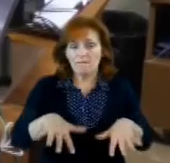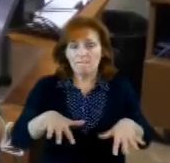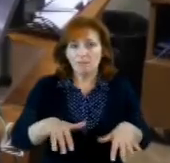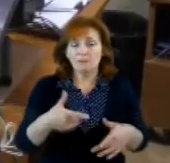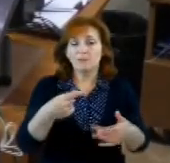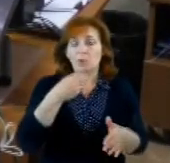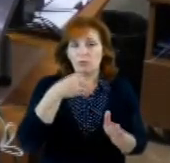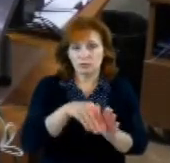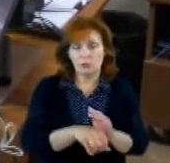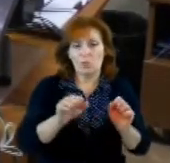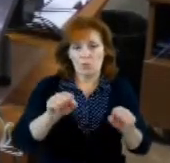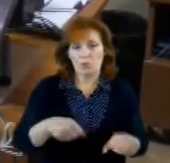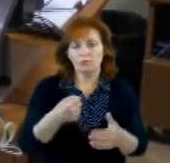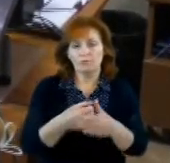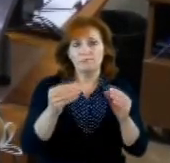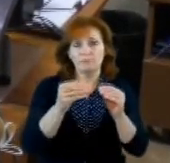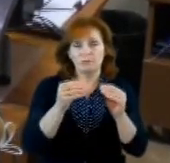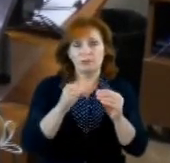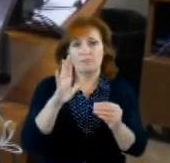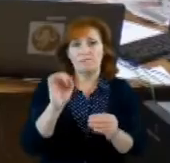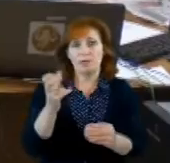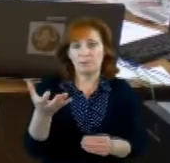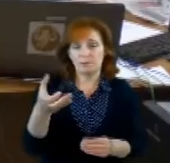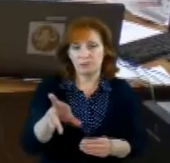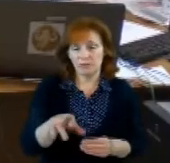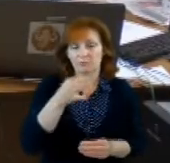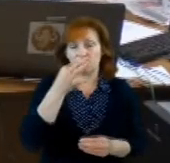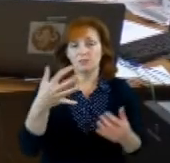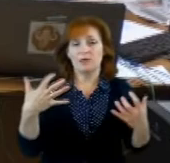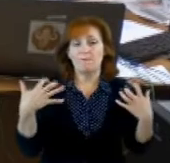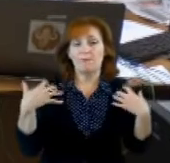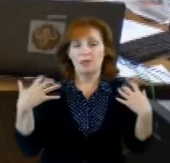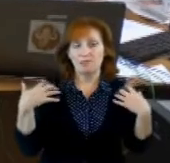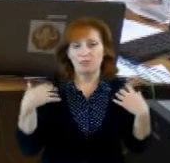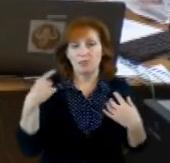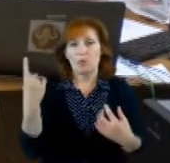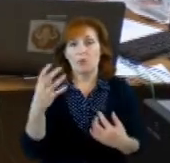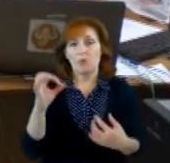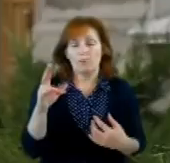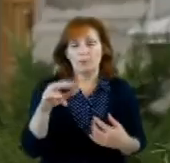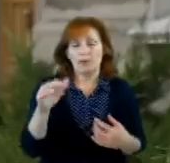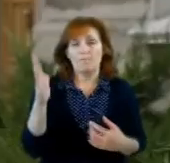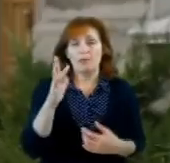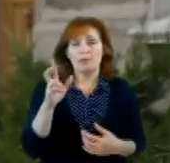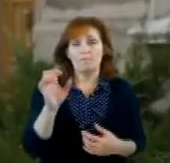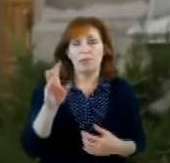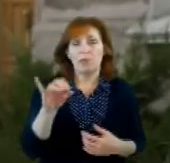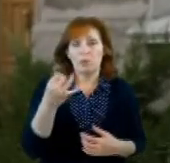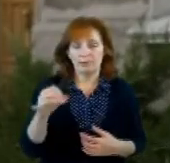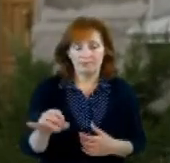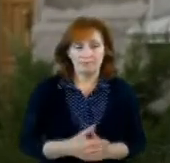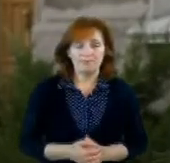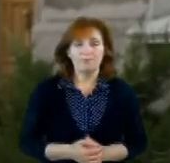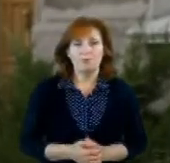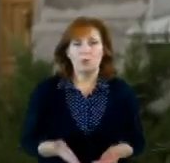сказав начальник відділу адміністрування Державного реєстру виборців облдержадміністрації Валерій Білоокий. Осталось останні